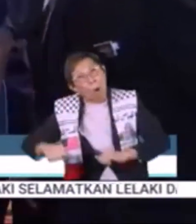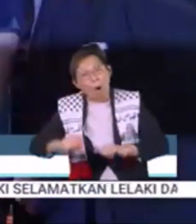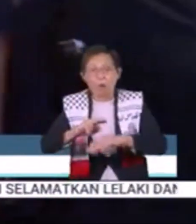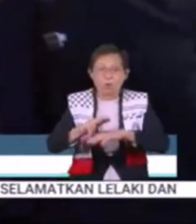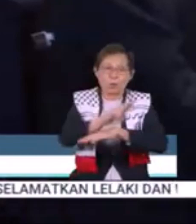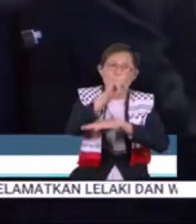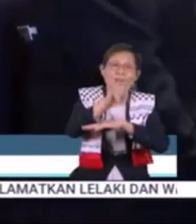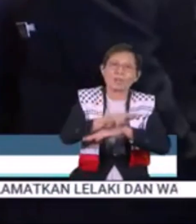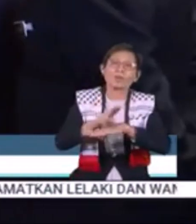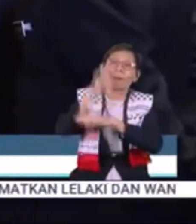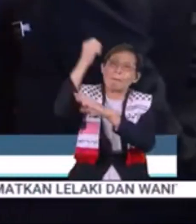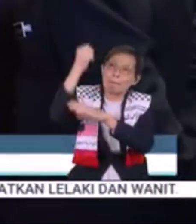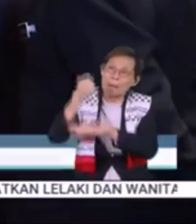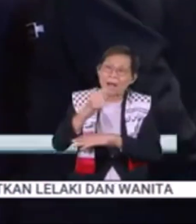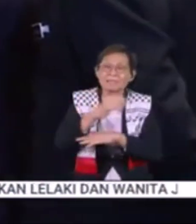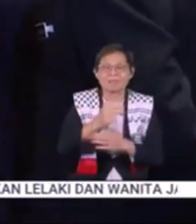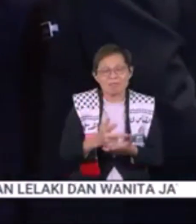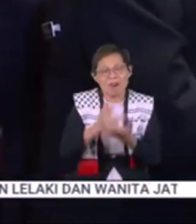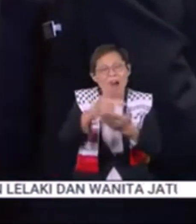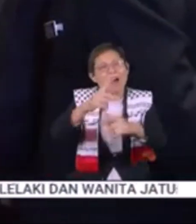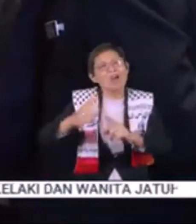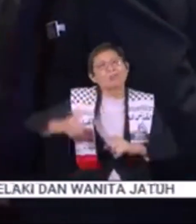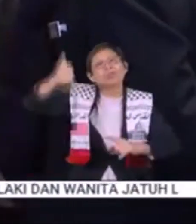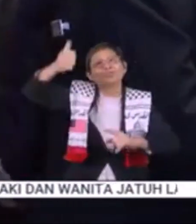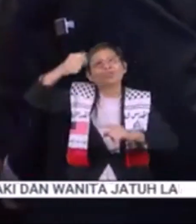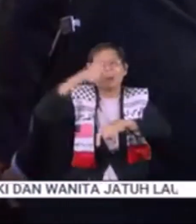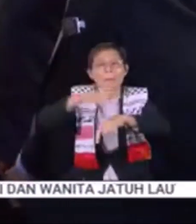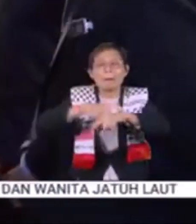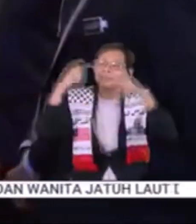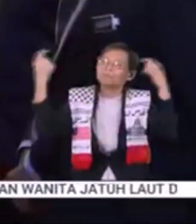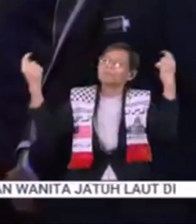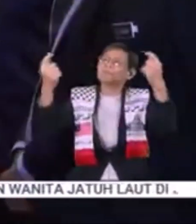penggunaan pengangkutan awam Khususnya ketika musim